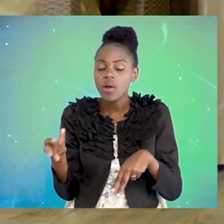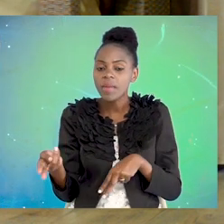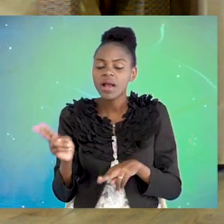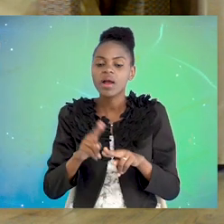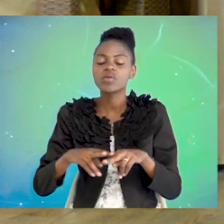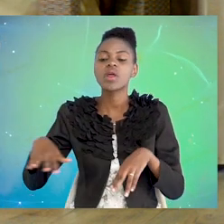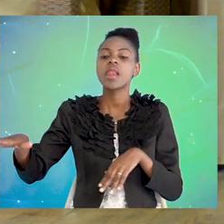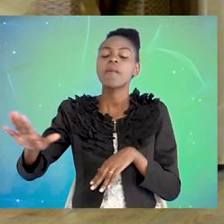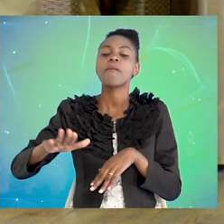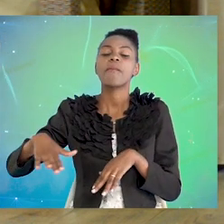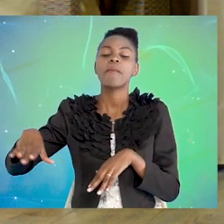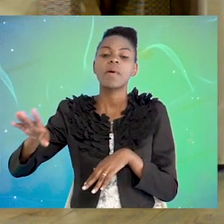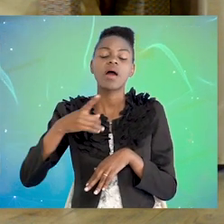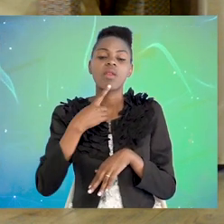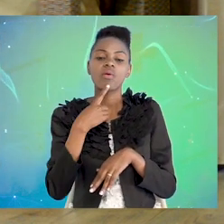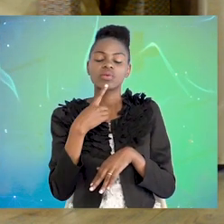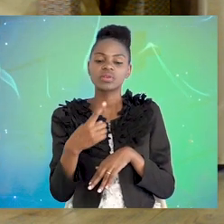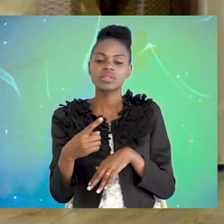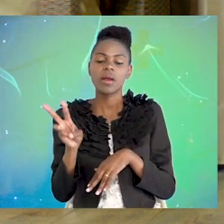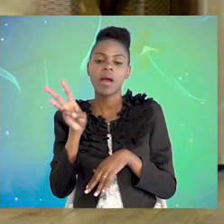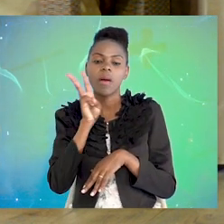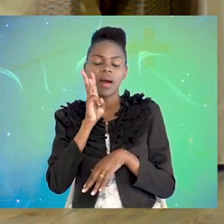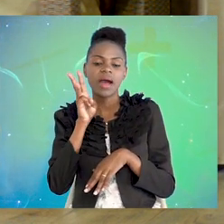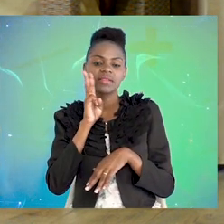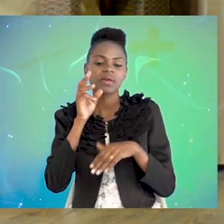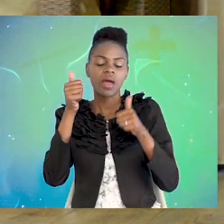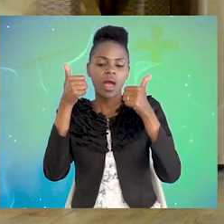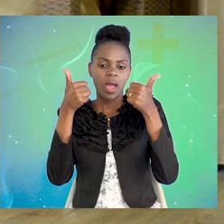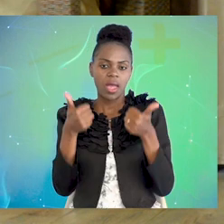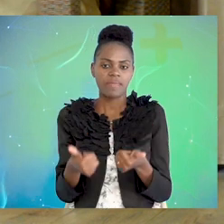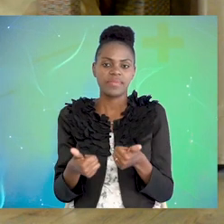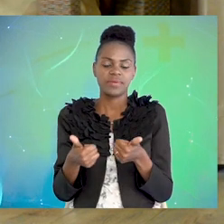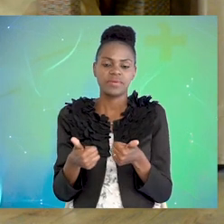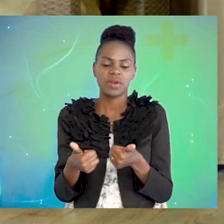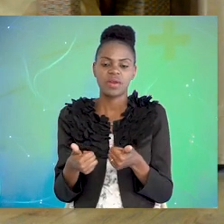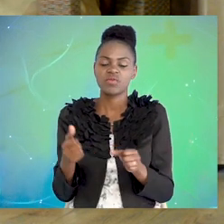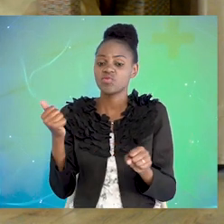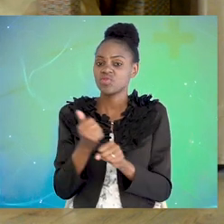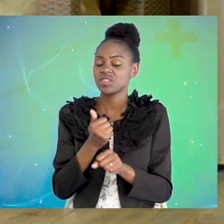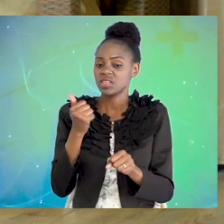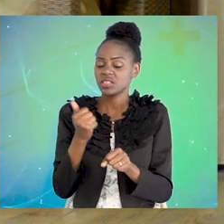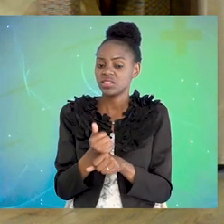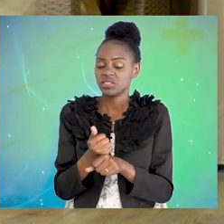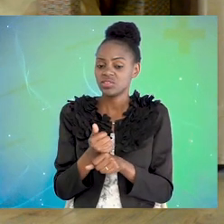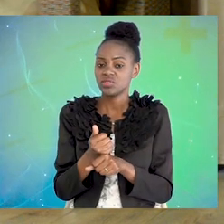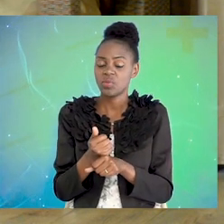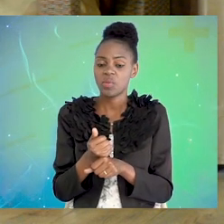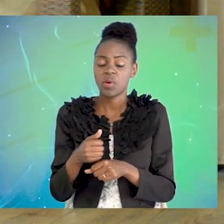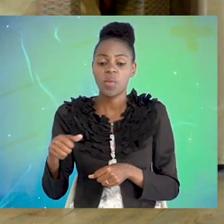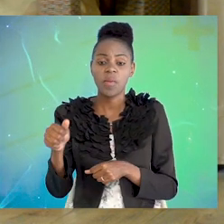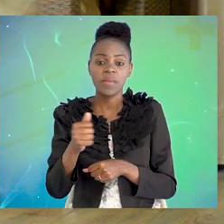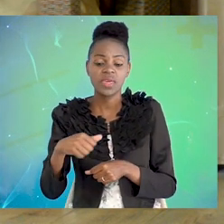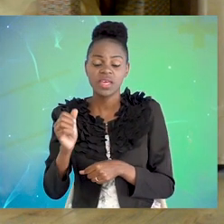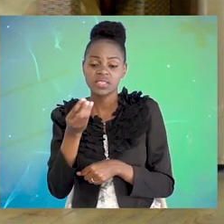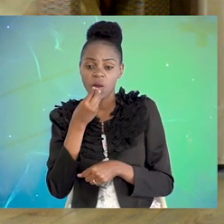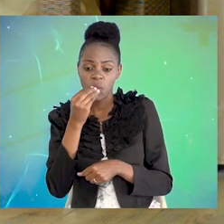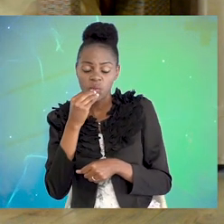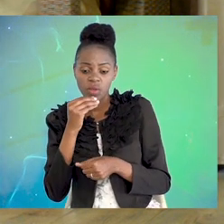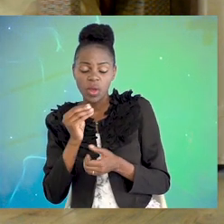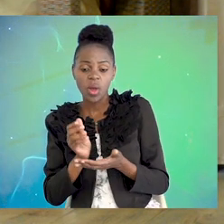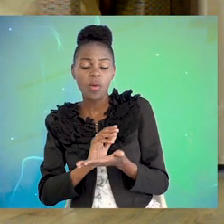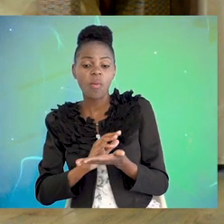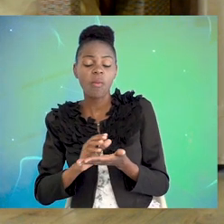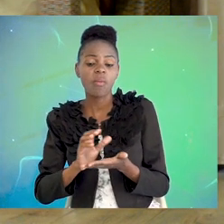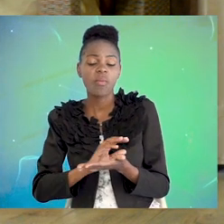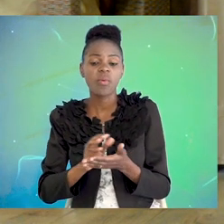ali madera onena kuti madzi abwino. Kuti akuza kuisa ntchito kupikira mwana chakudya kutsukira zakudya